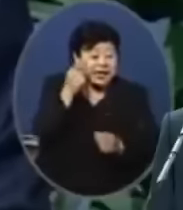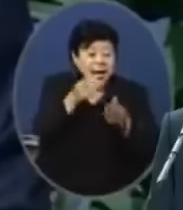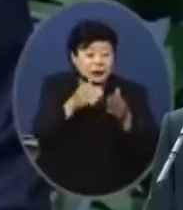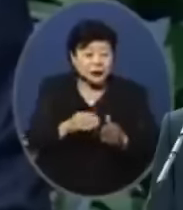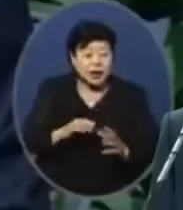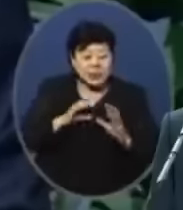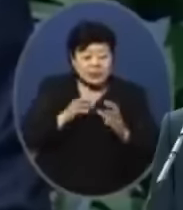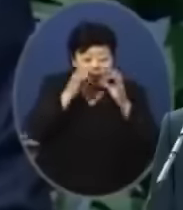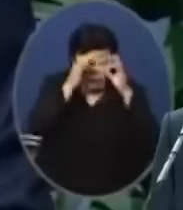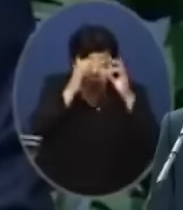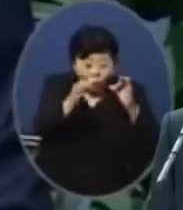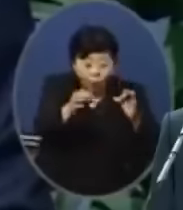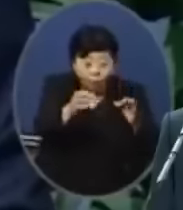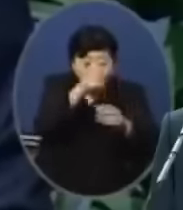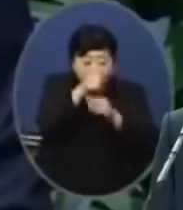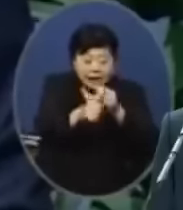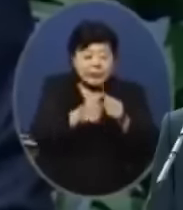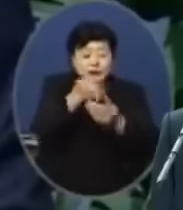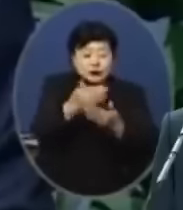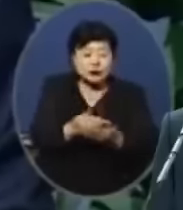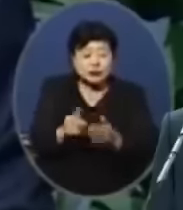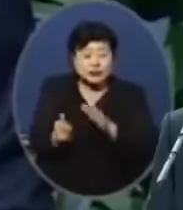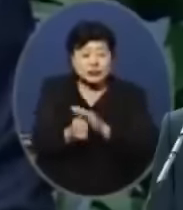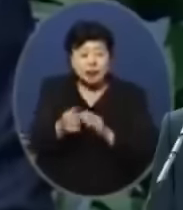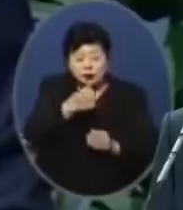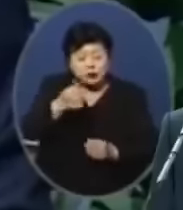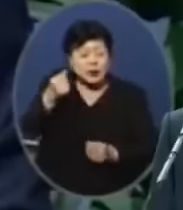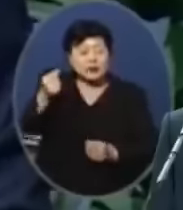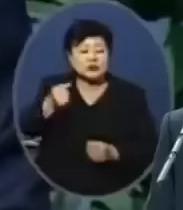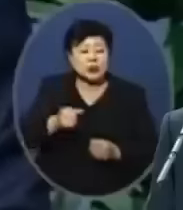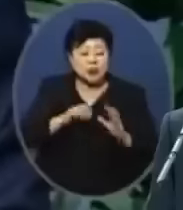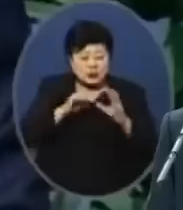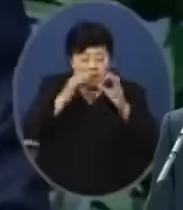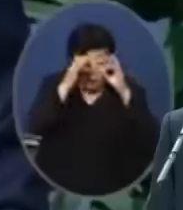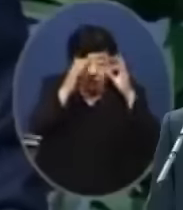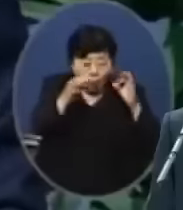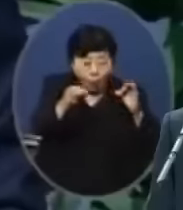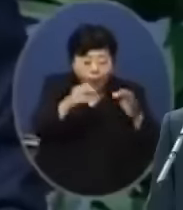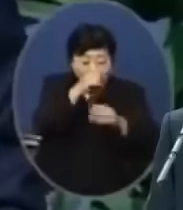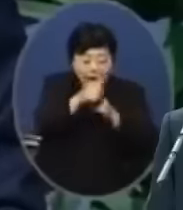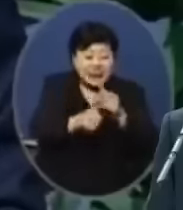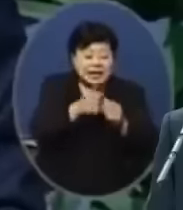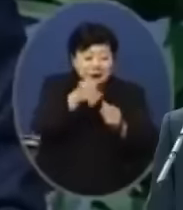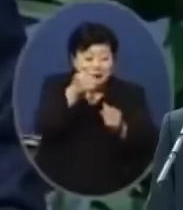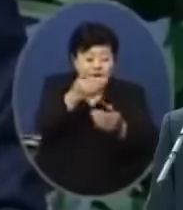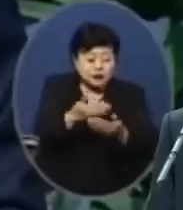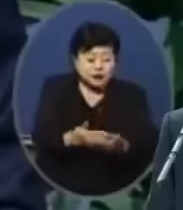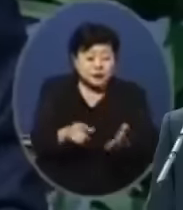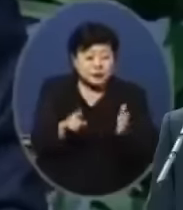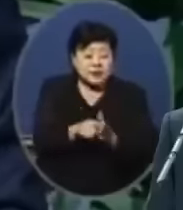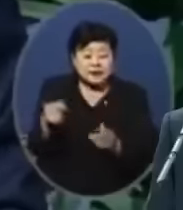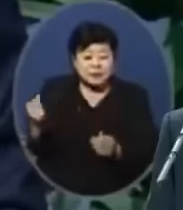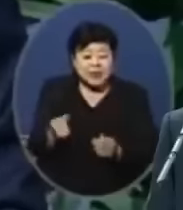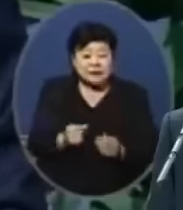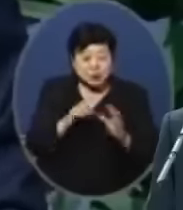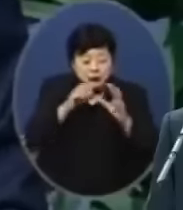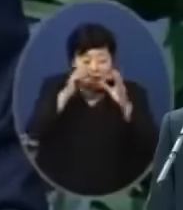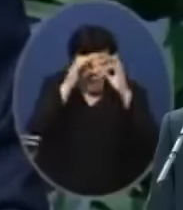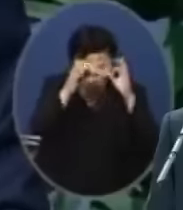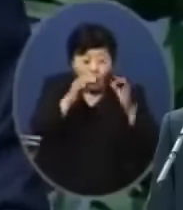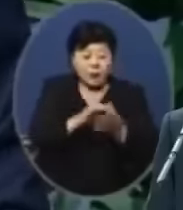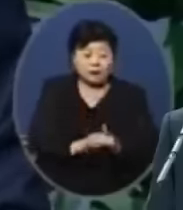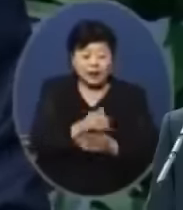통해서 세상을 바라보고 하나님이 주신 희망찬 꿈을 가지고 세상을 바라보고 하나님이 주시는 믿음을 가지고 세상을